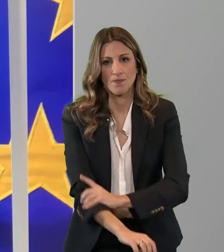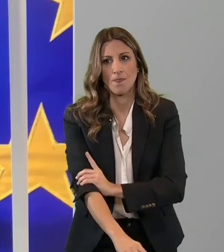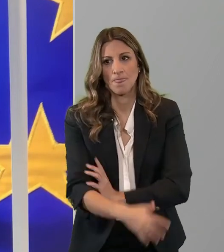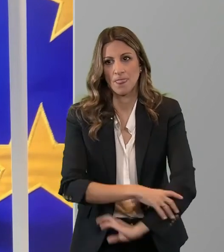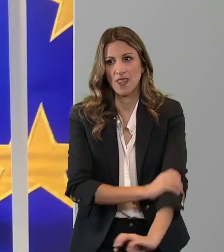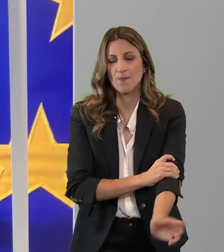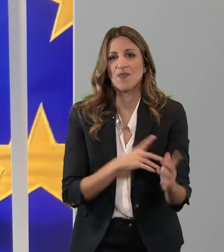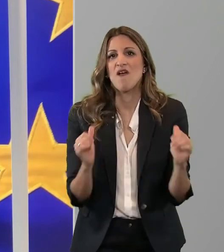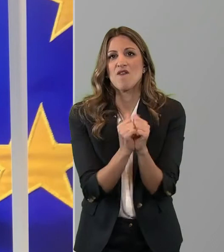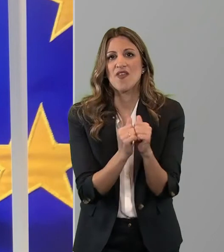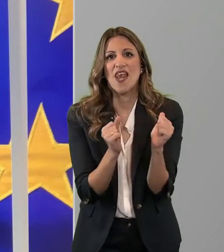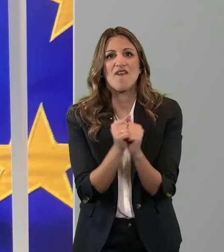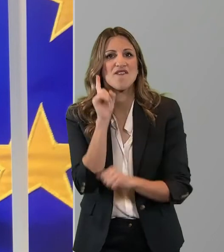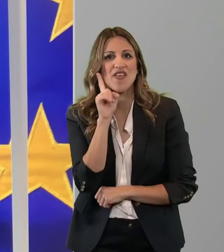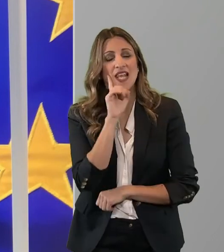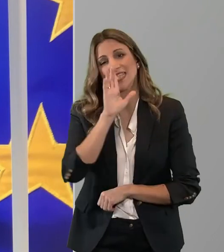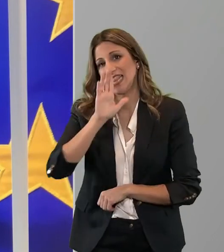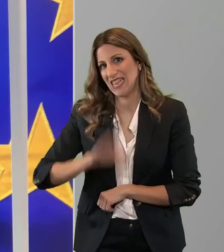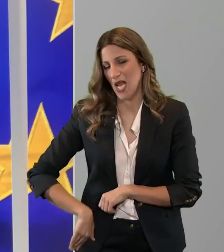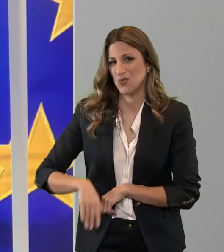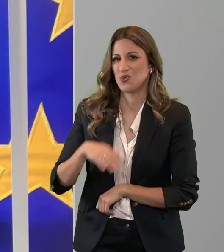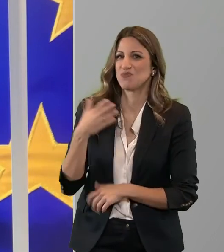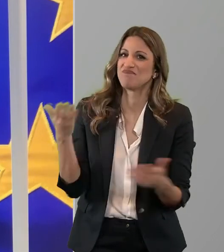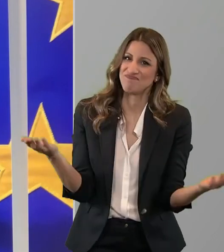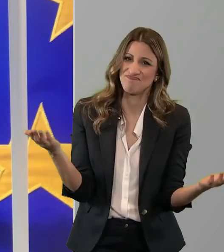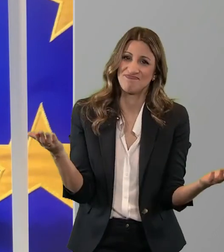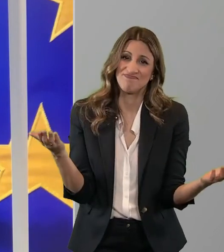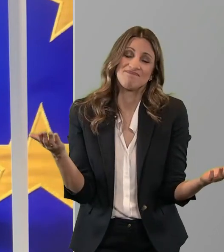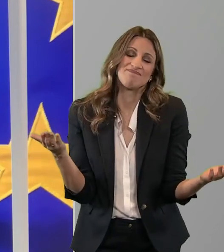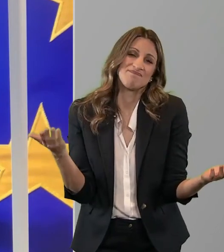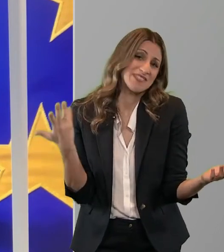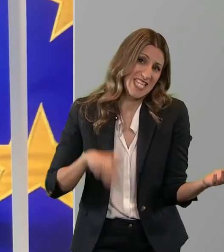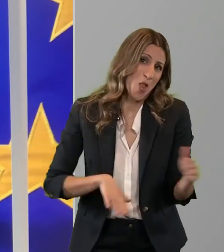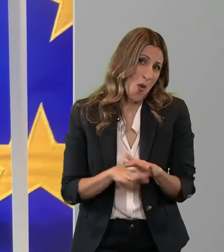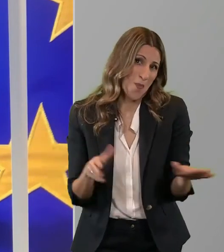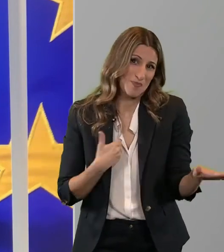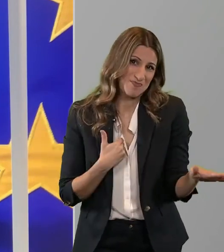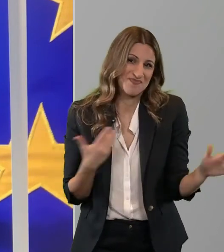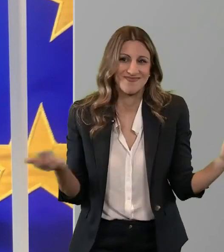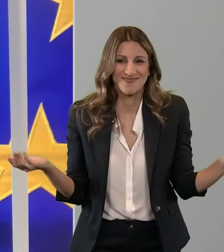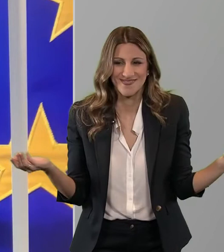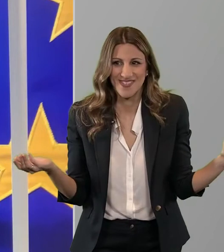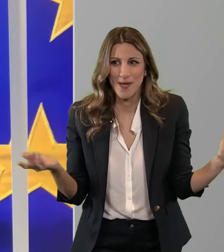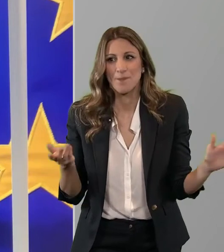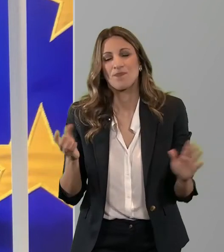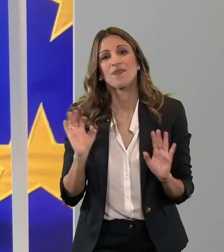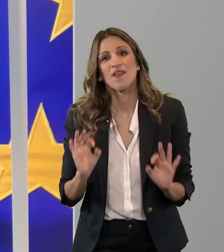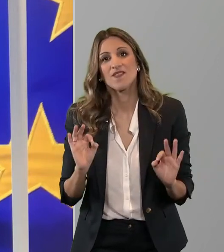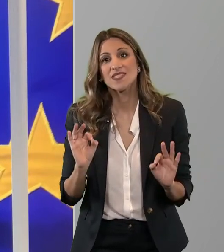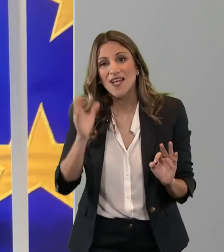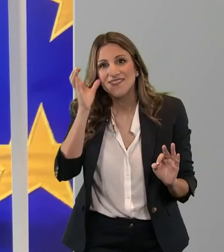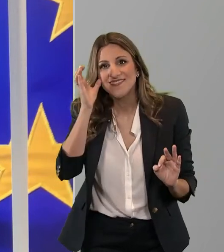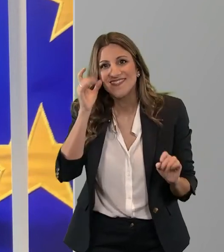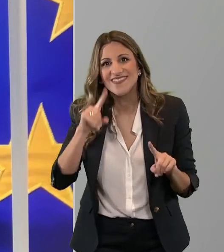Επιτρέψτε μου, φίλες και φίλοι, να κλείσω αυτή την φετινή ομιλία μου λέγοντας, θυμίζοντας μάλλον,